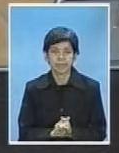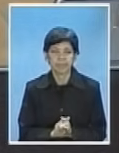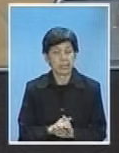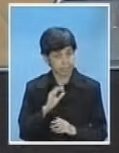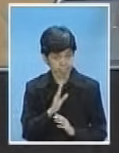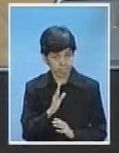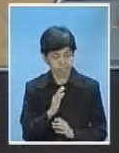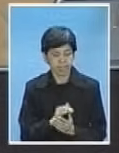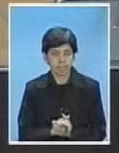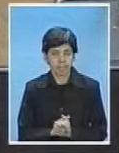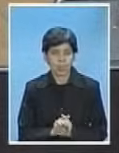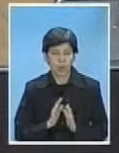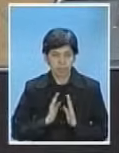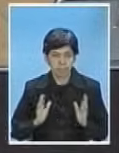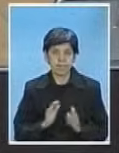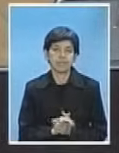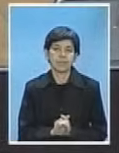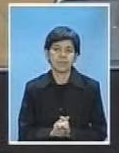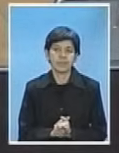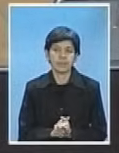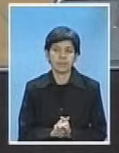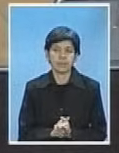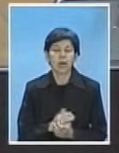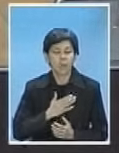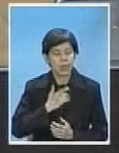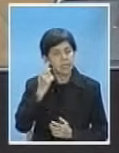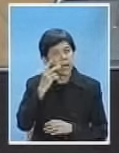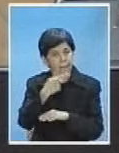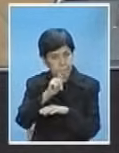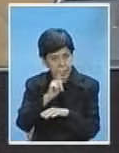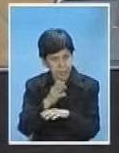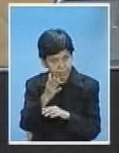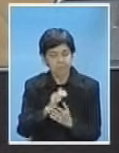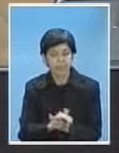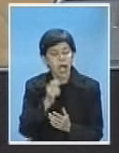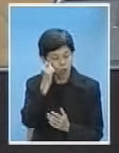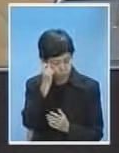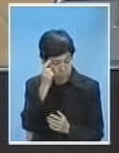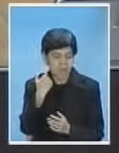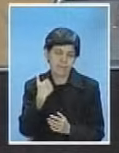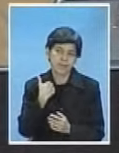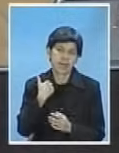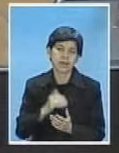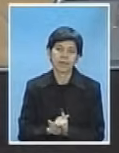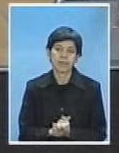ท่านต้องเด็ดขาดนะครับพูดครับ ผมเชื่อว่าท่านประธานก็จะเข้าใจนะครับว่